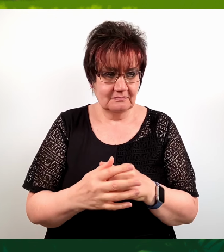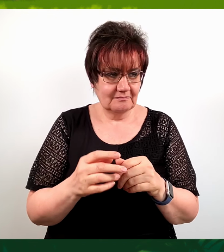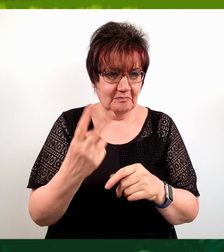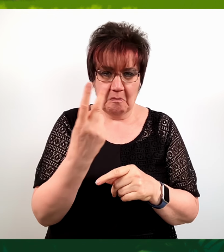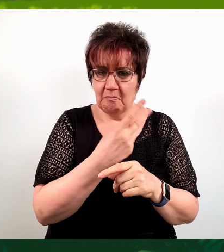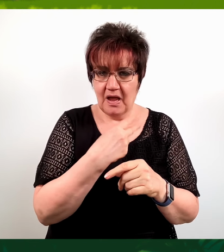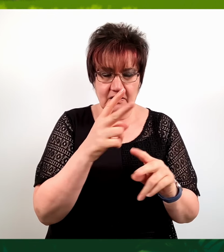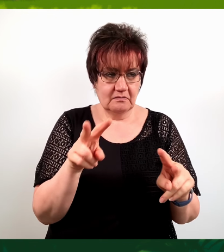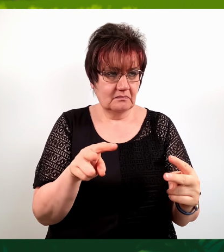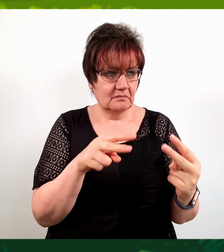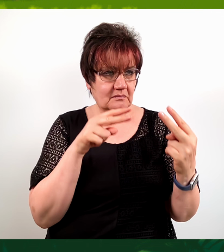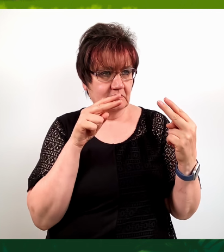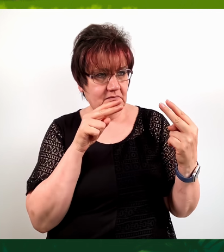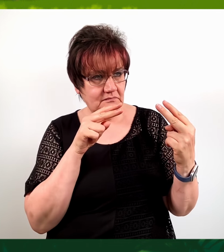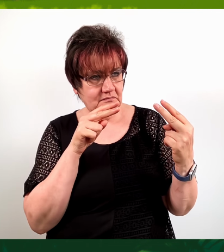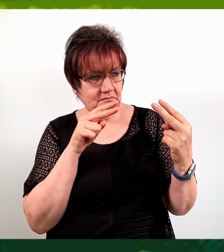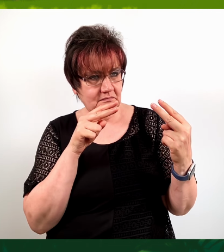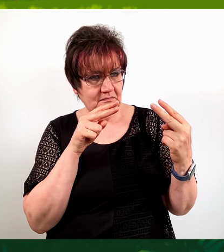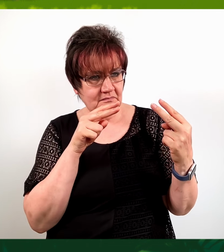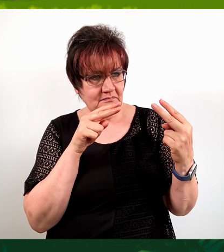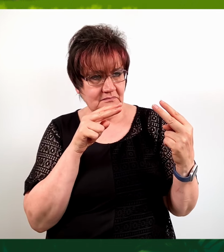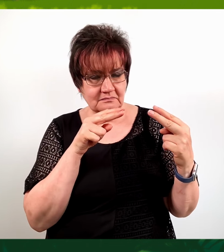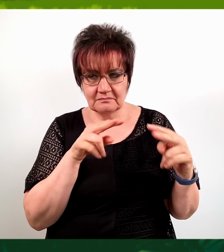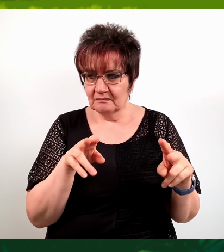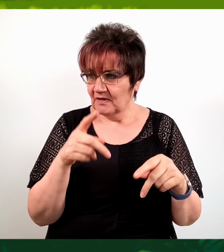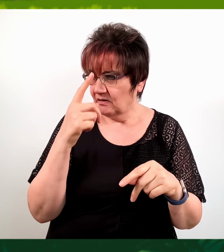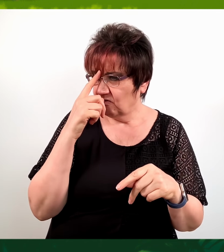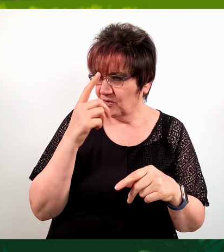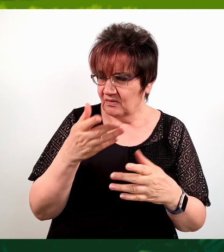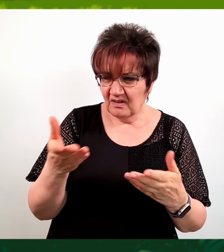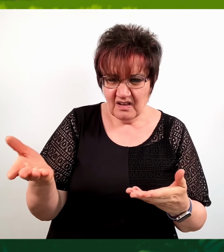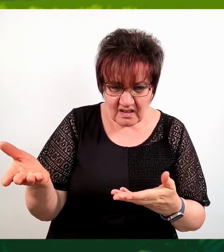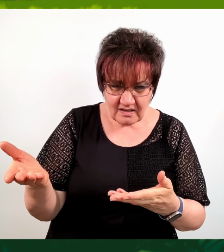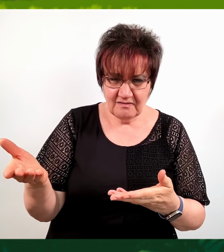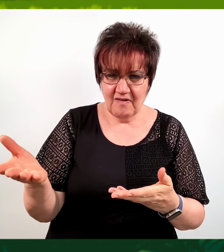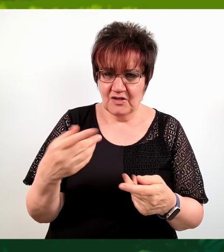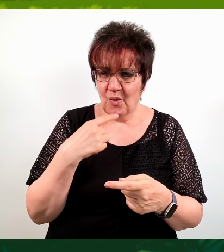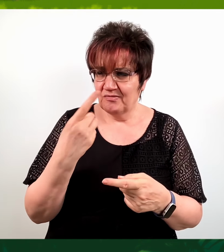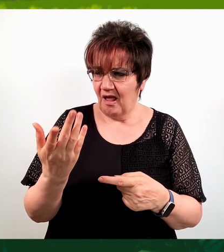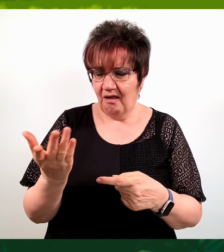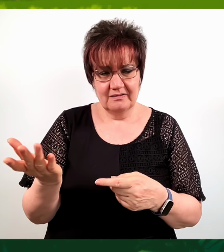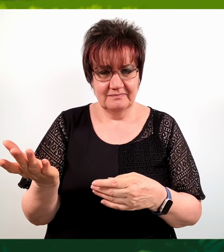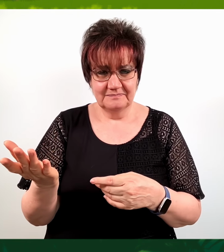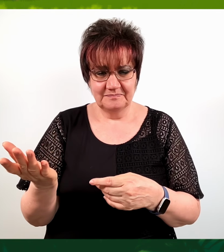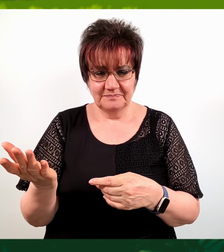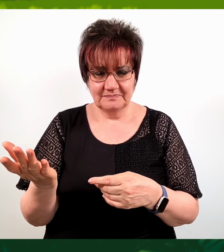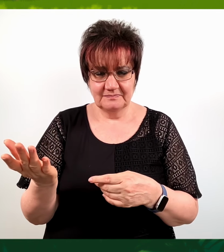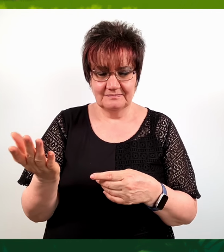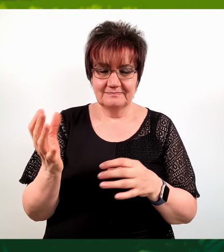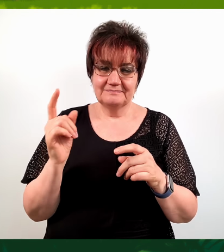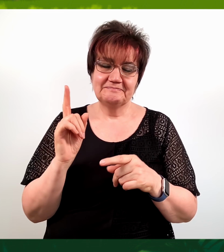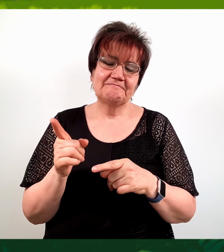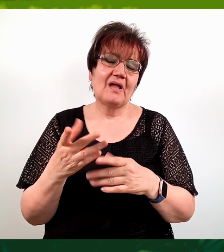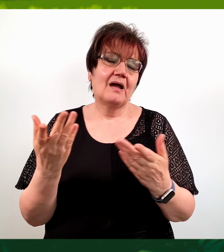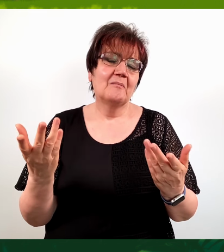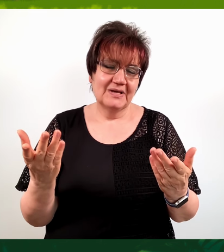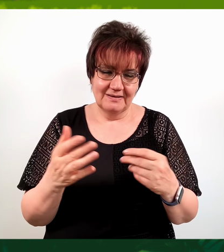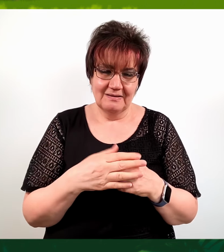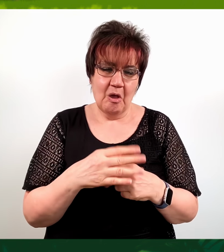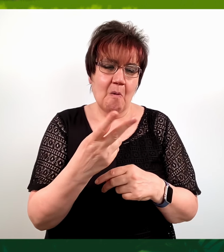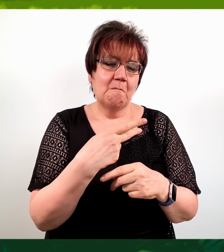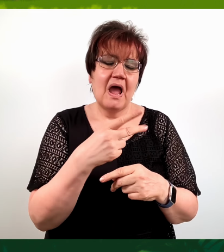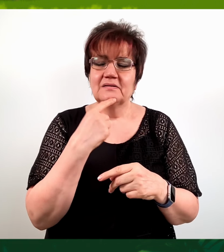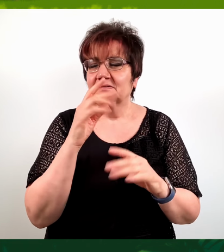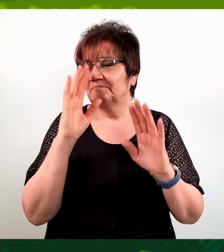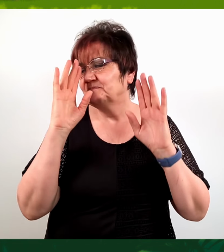wieder guckten sich die beiden hübschen Mädchen an und wussten nicht, was sie dazu sagen sollten. Aber auch hier